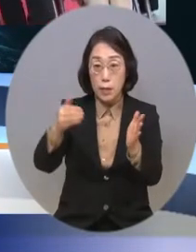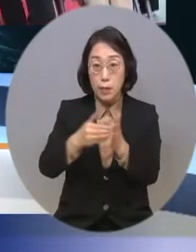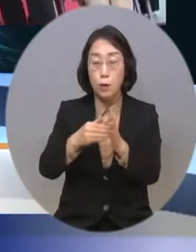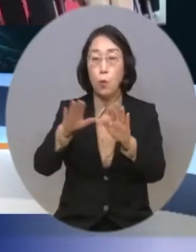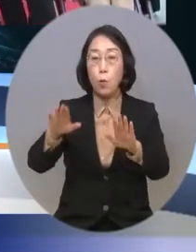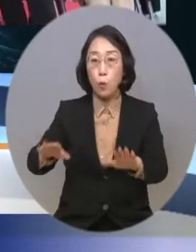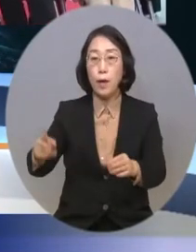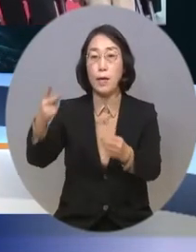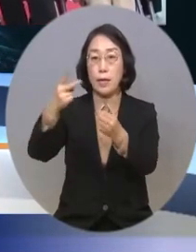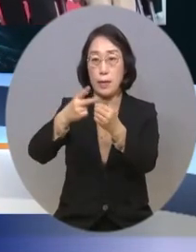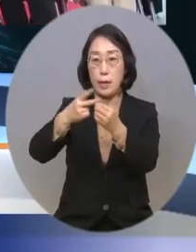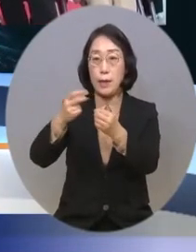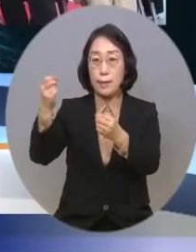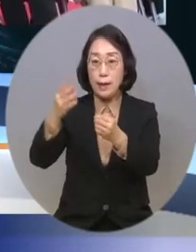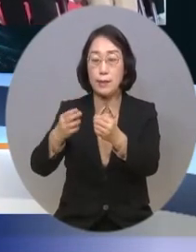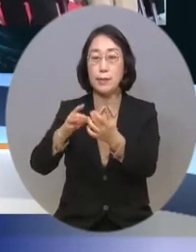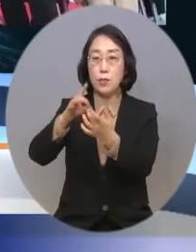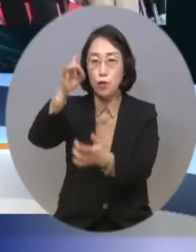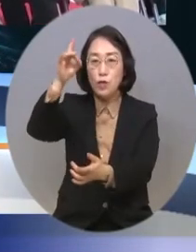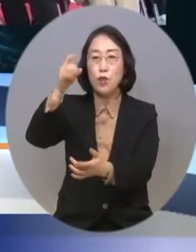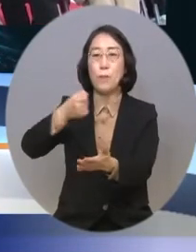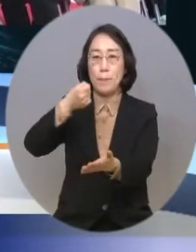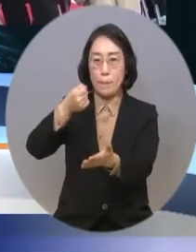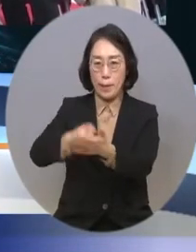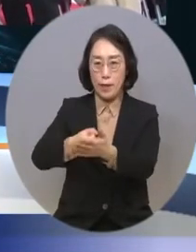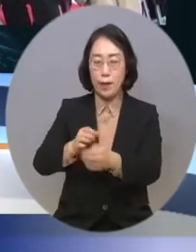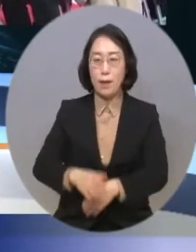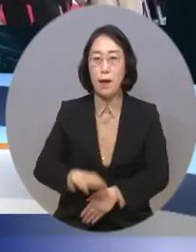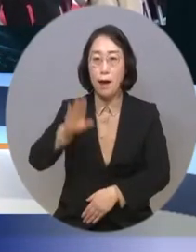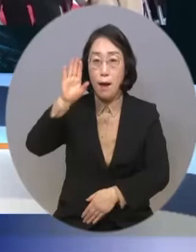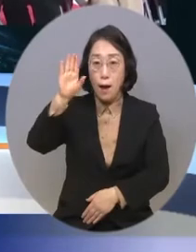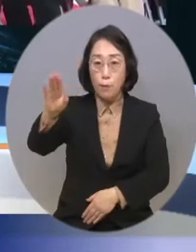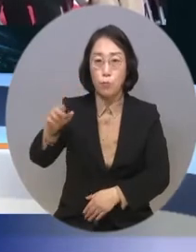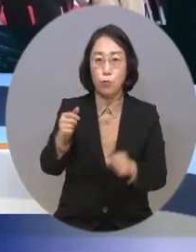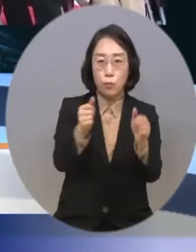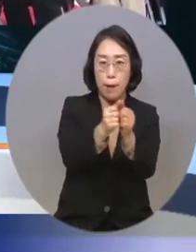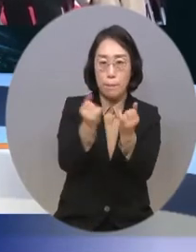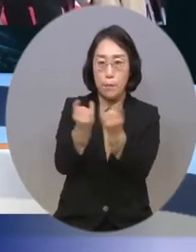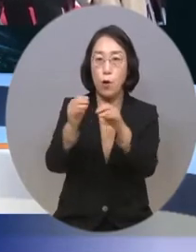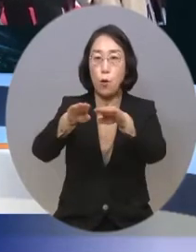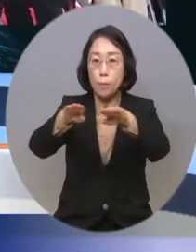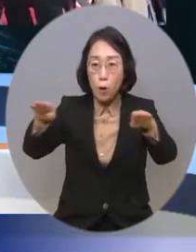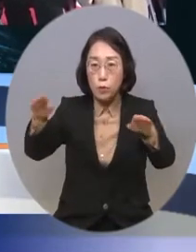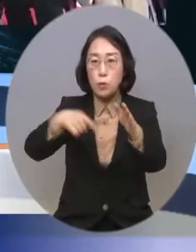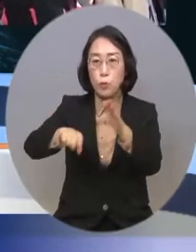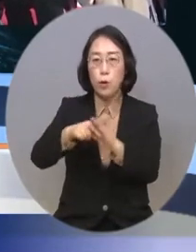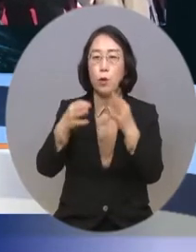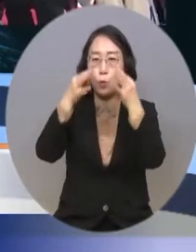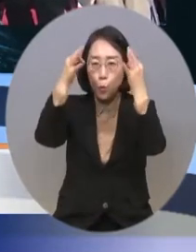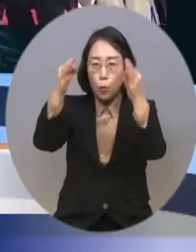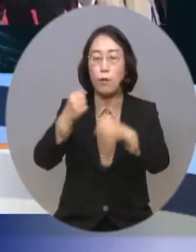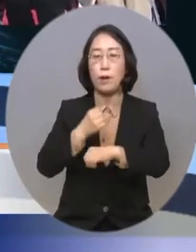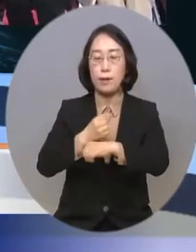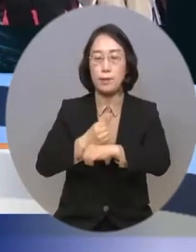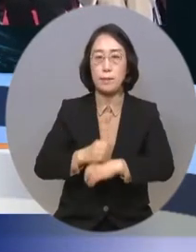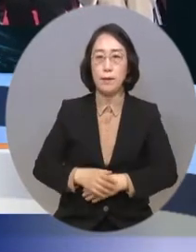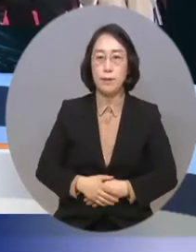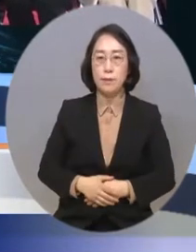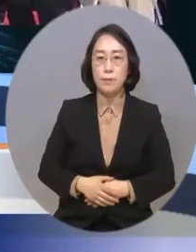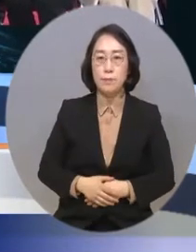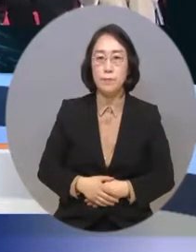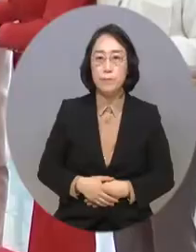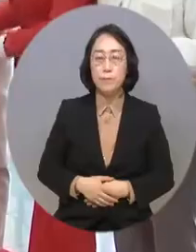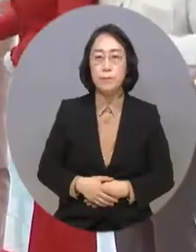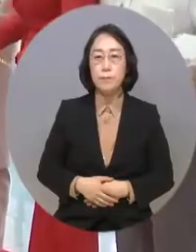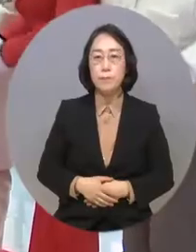올해 2단계 재지정을 받은 것인데요. 앞으로도 양성평등을 위해 앞장설 예정입니다. 이영춘 기자입니다.